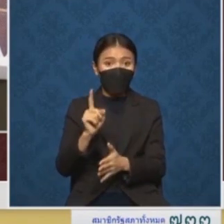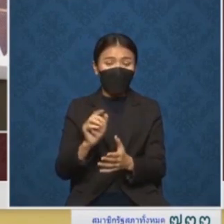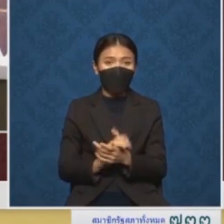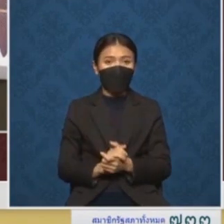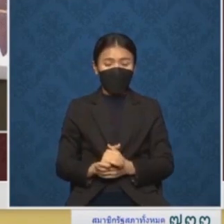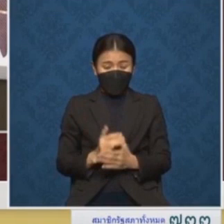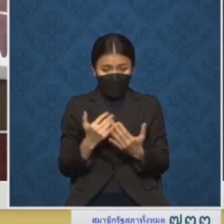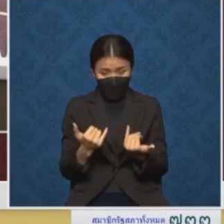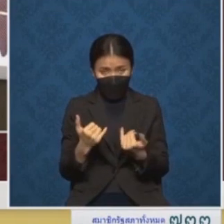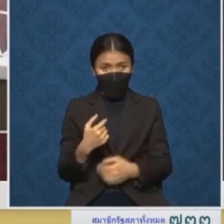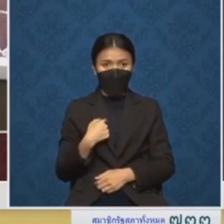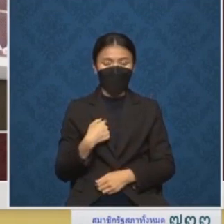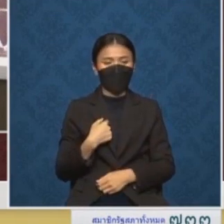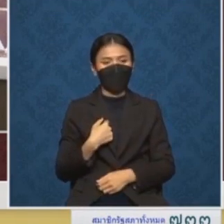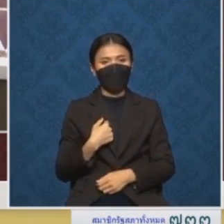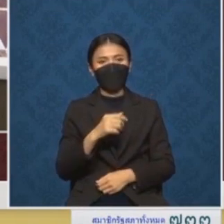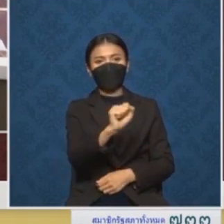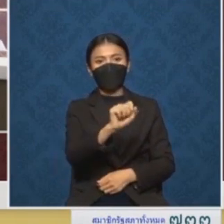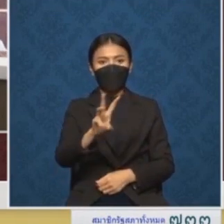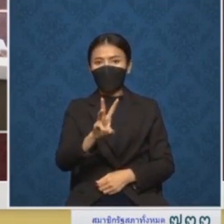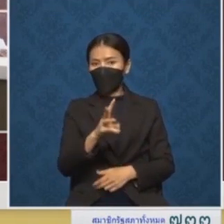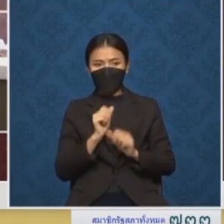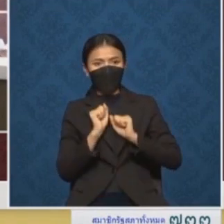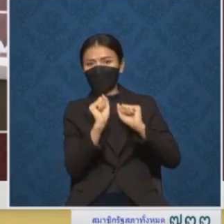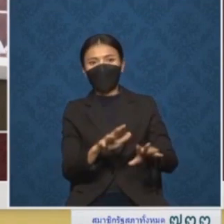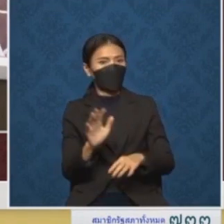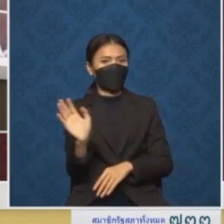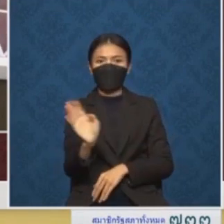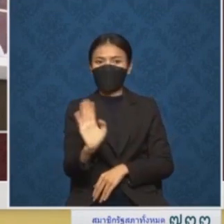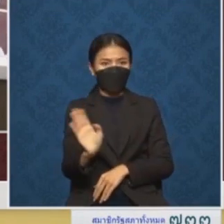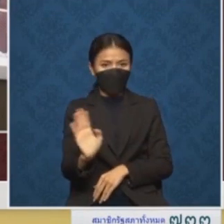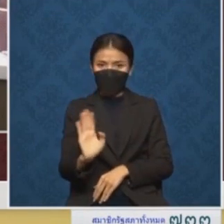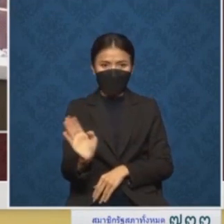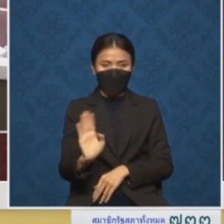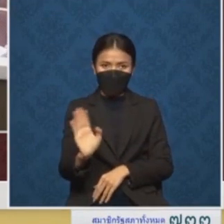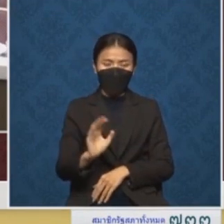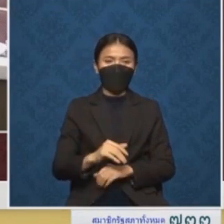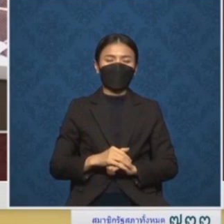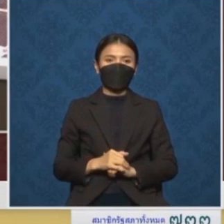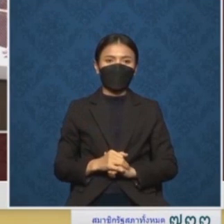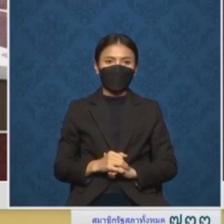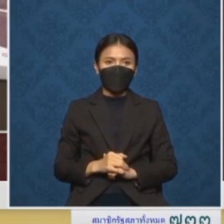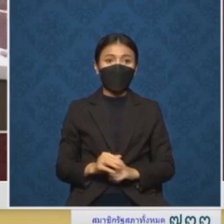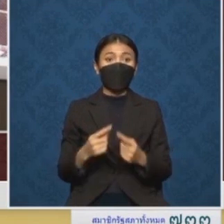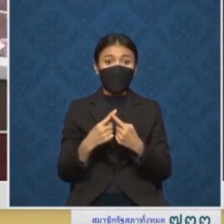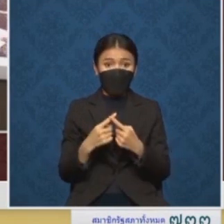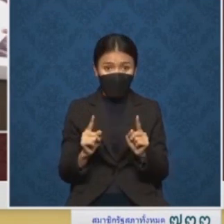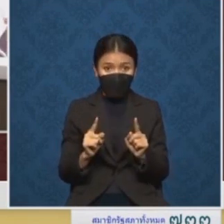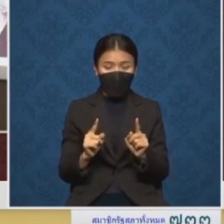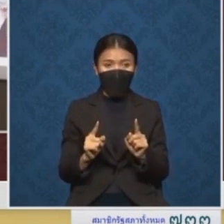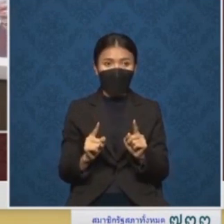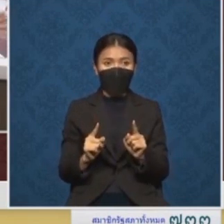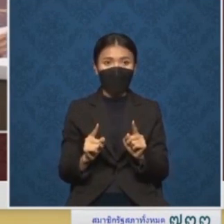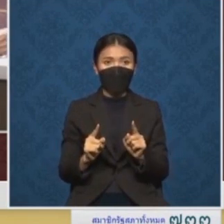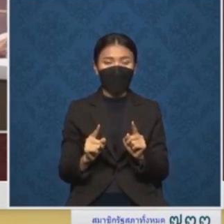จที่มีความรังเกียจต่อท่านสมาชิกวุฒิสภาแต่อย่างใดแต่เรียนด้วยความเคารพว่ามันเป็น